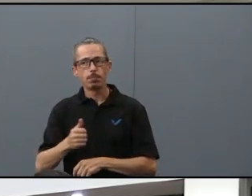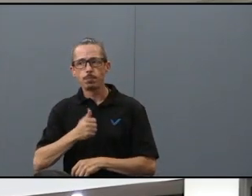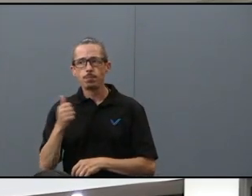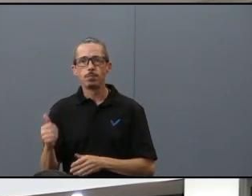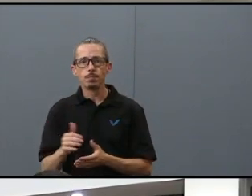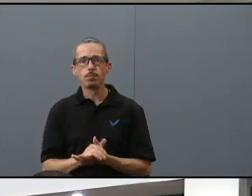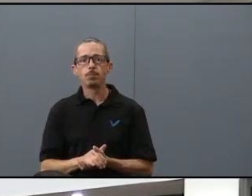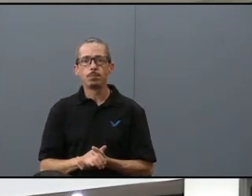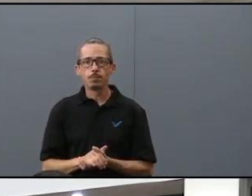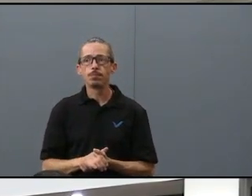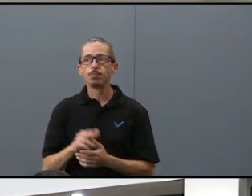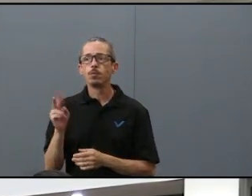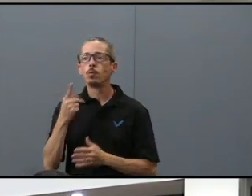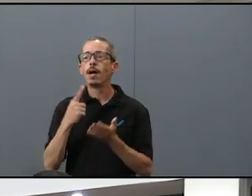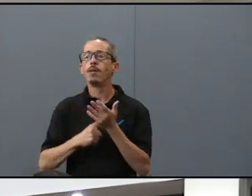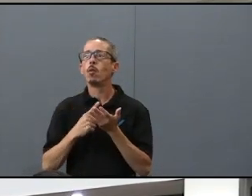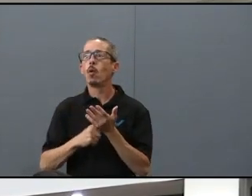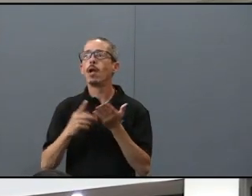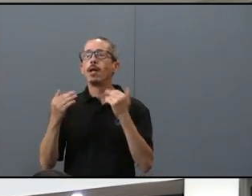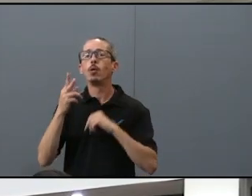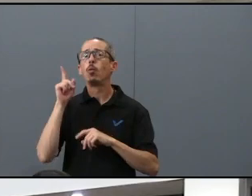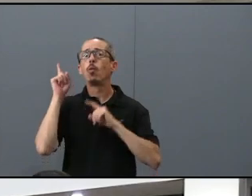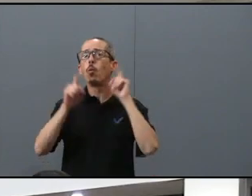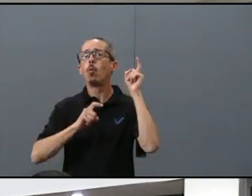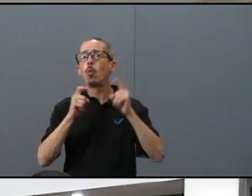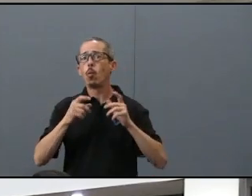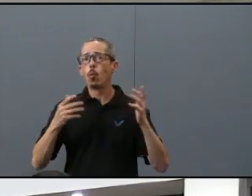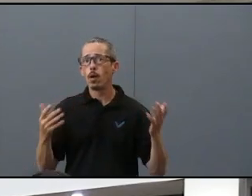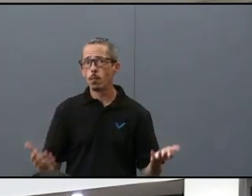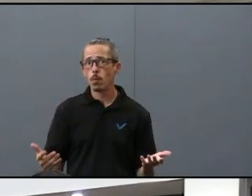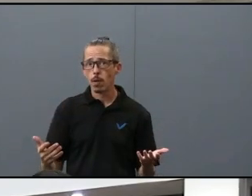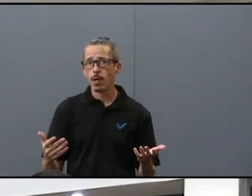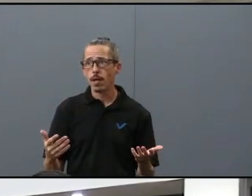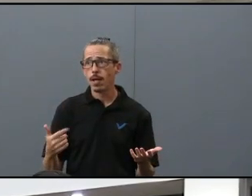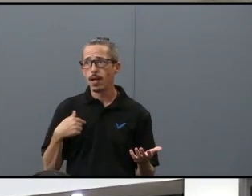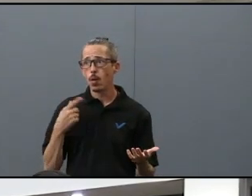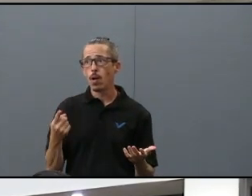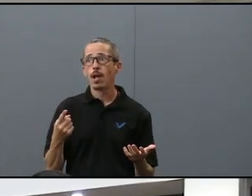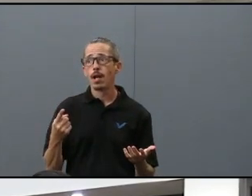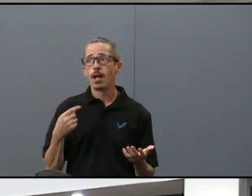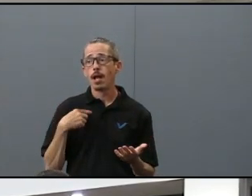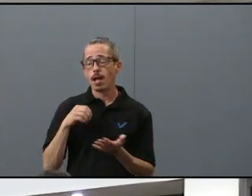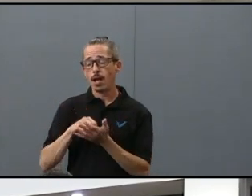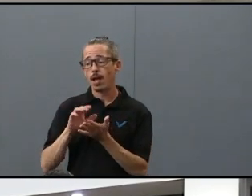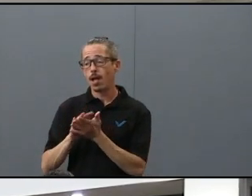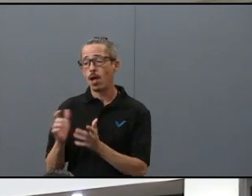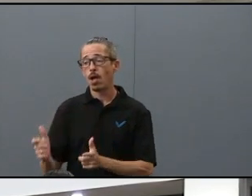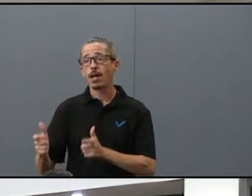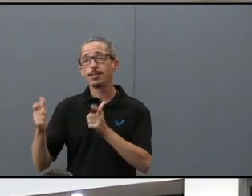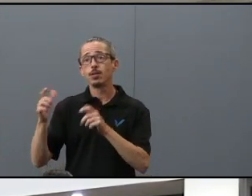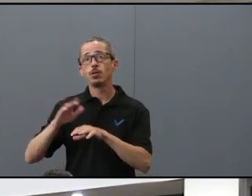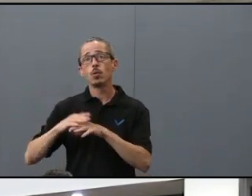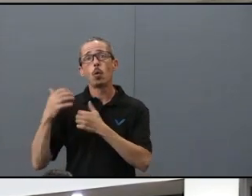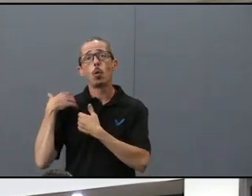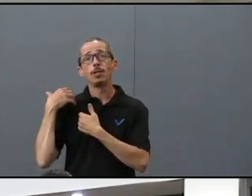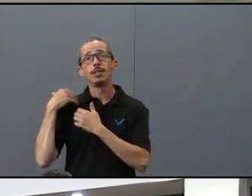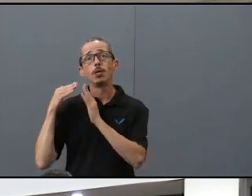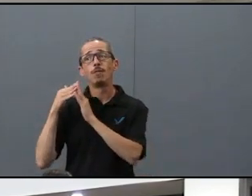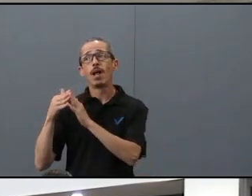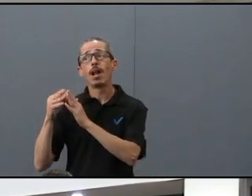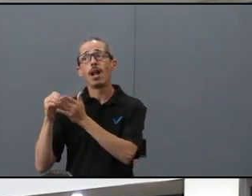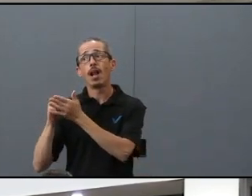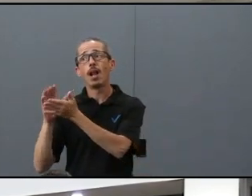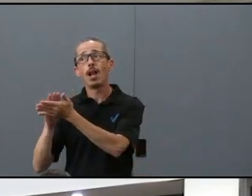euh deuxième chose ma question c'est que je veux enregistrer ma discidence au conseil de ville sur les